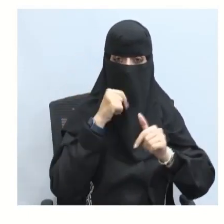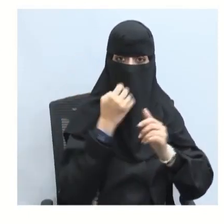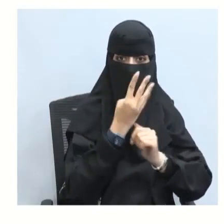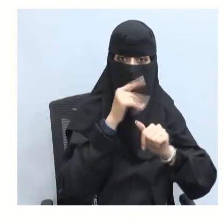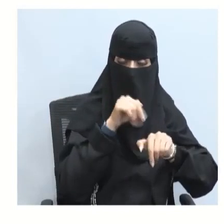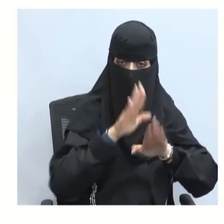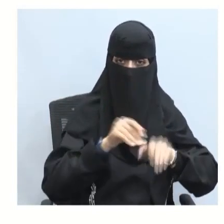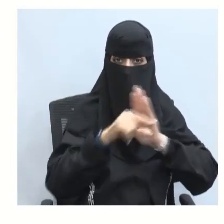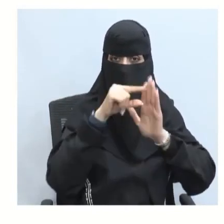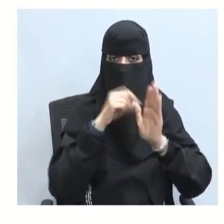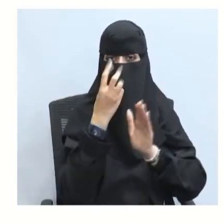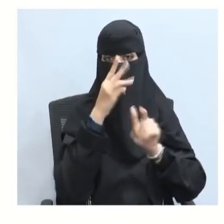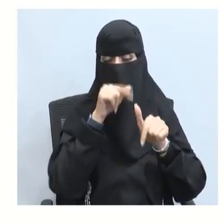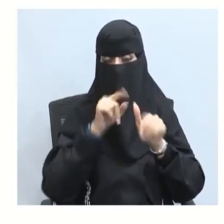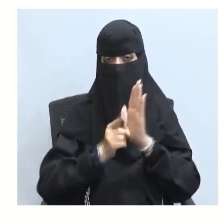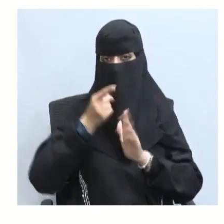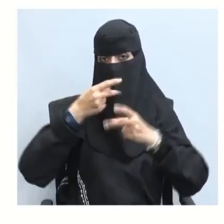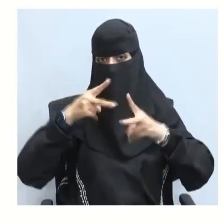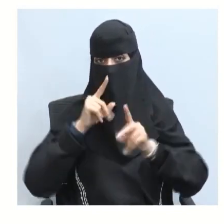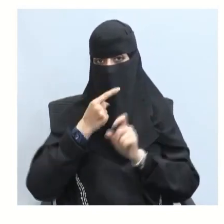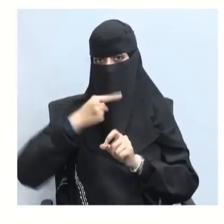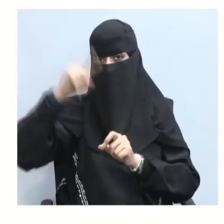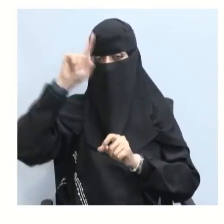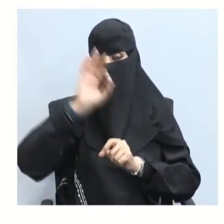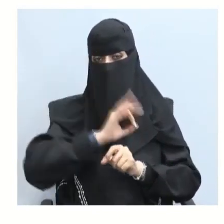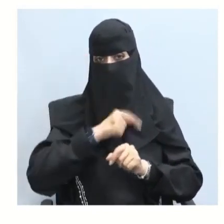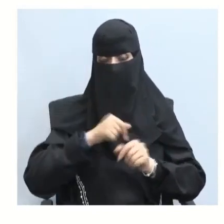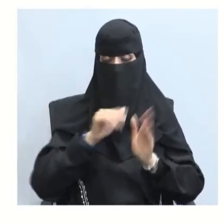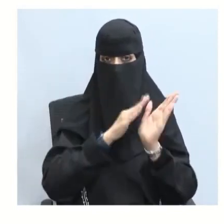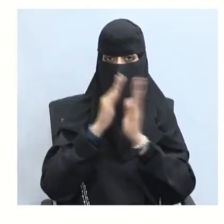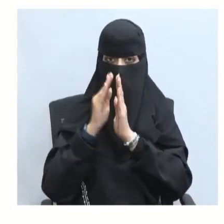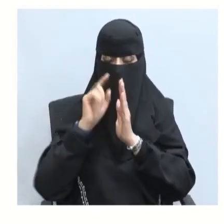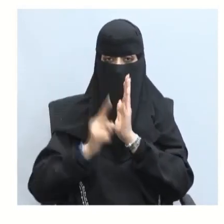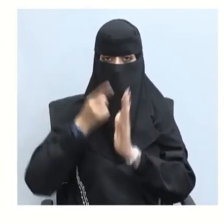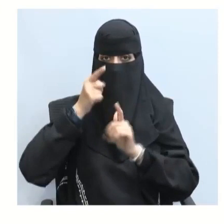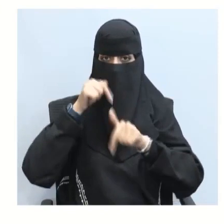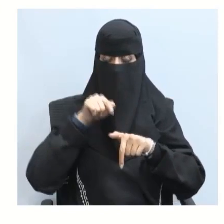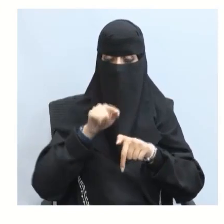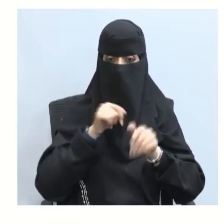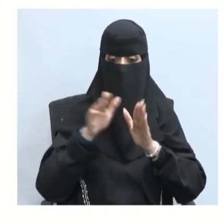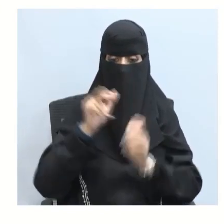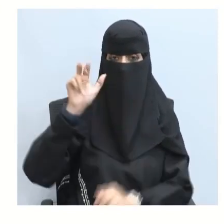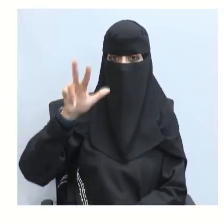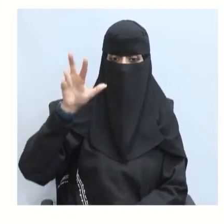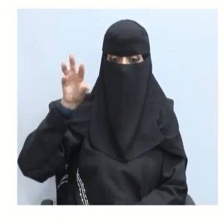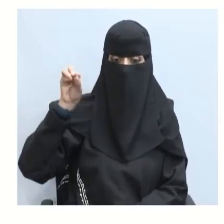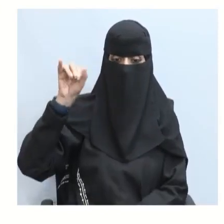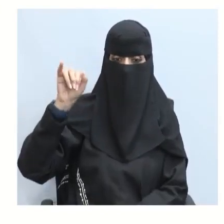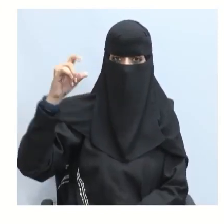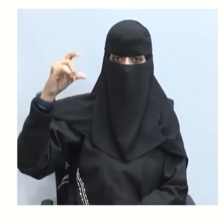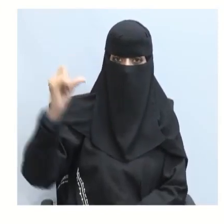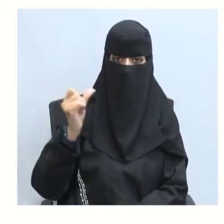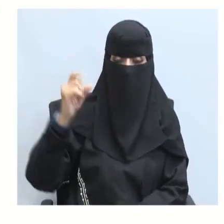ثلاثه دروس سنبدا باذن الله بسم الله الرحمن الرحيم في الفصل في الفصل الاول وهو الهيدروكربونات الفكره